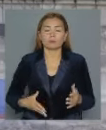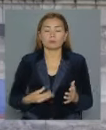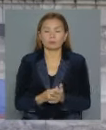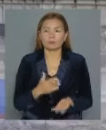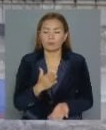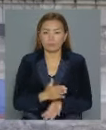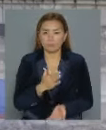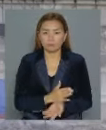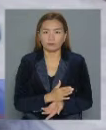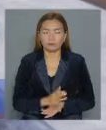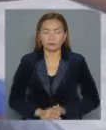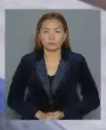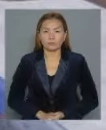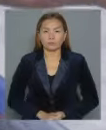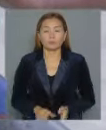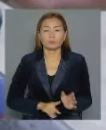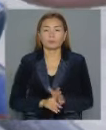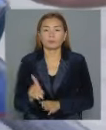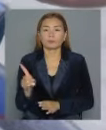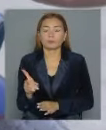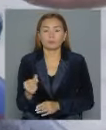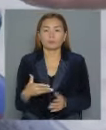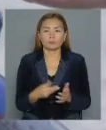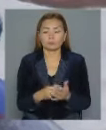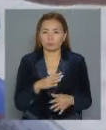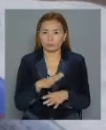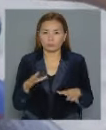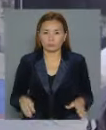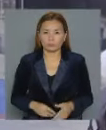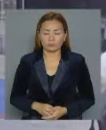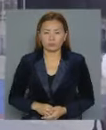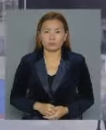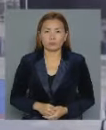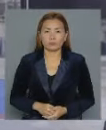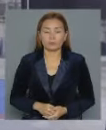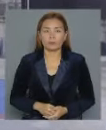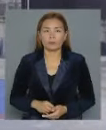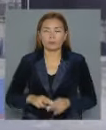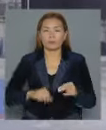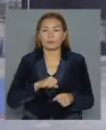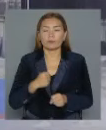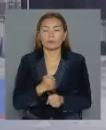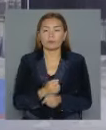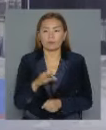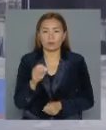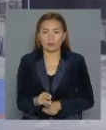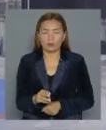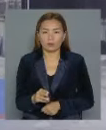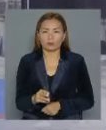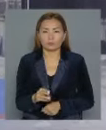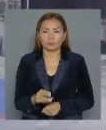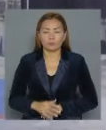екенін атап өтеміз. Бастапқыда біз оны қаражат бөлген жоқпыз. Застройщиктің өзі өз қаражат есебінен осы